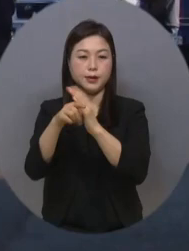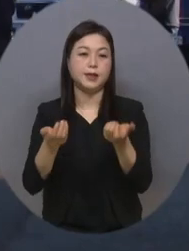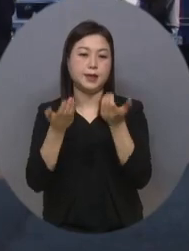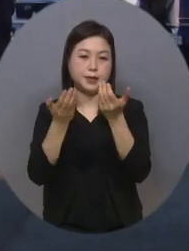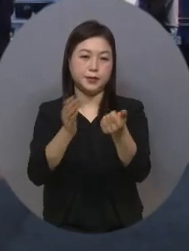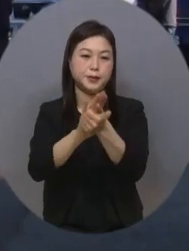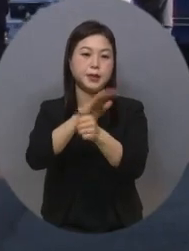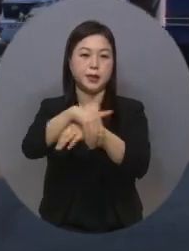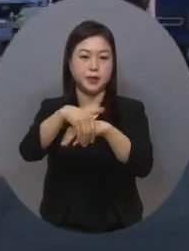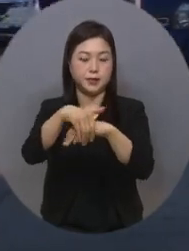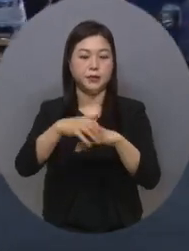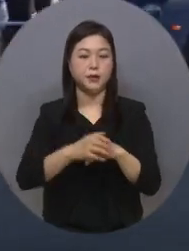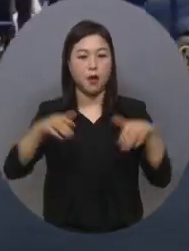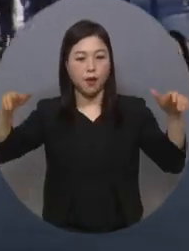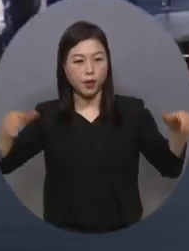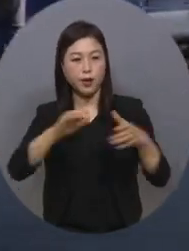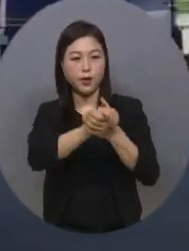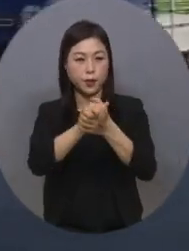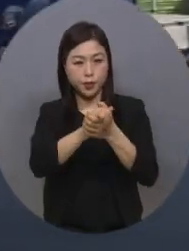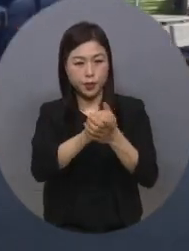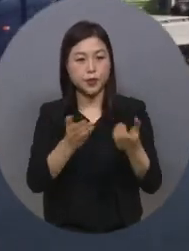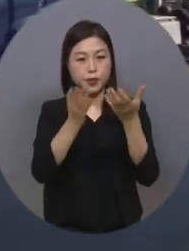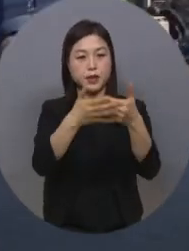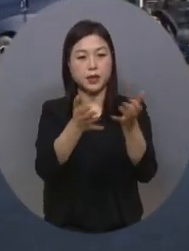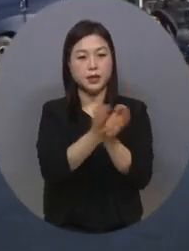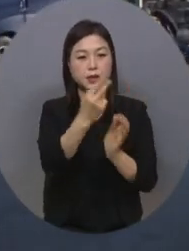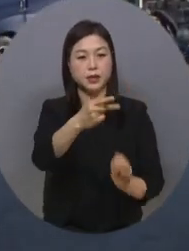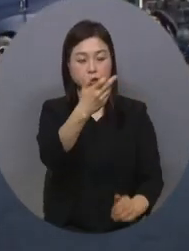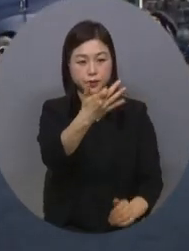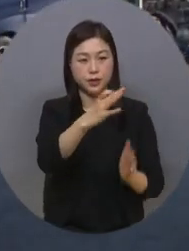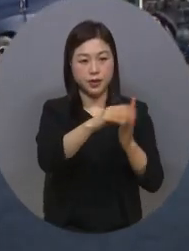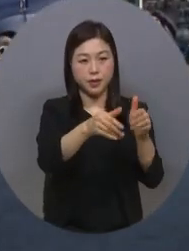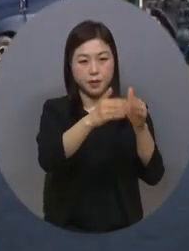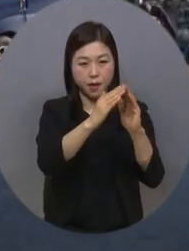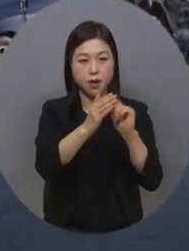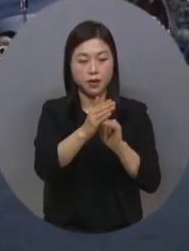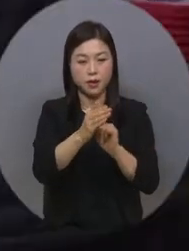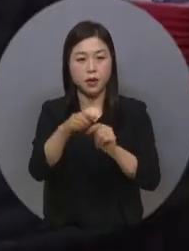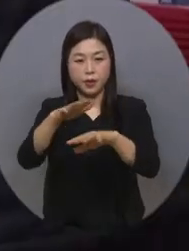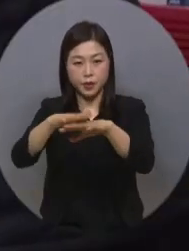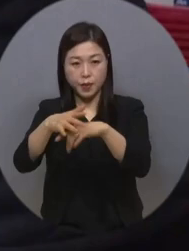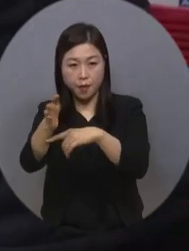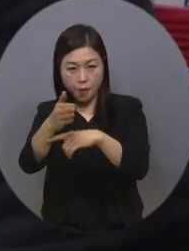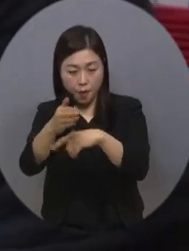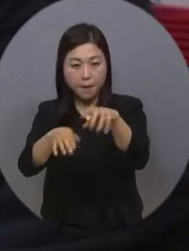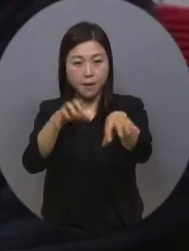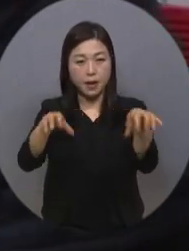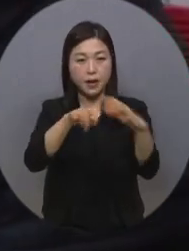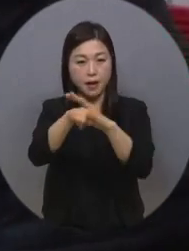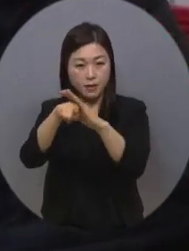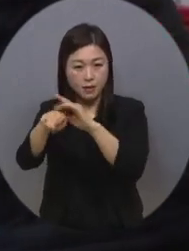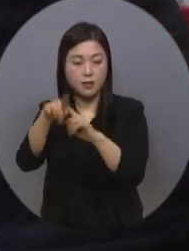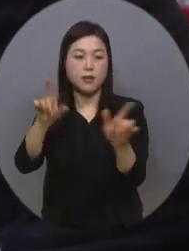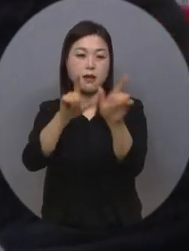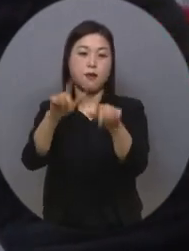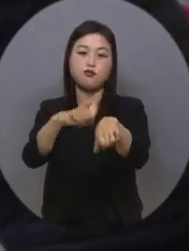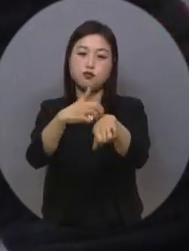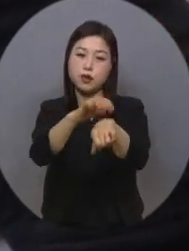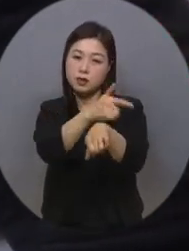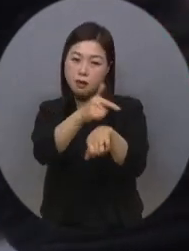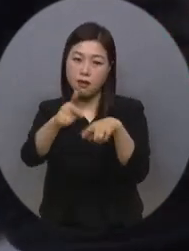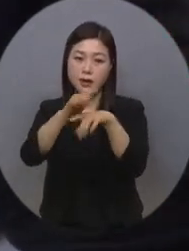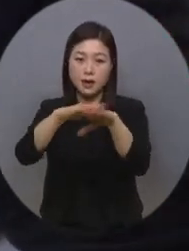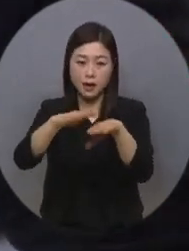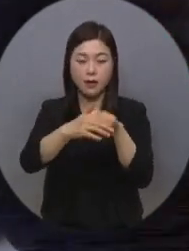어깨동무봉사단은 지난 2019년에 출범해 농어촌의 마을을 직접 찾아가 일상생활의 불편사항을 현장에서